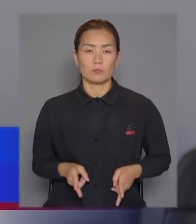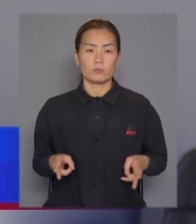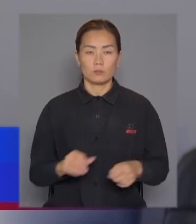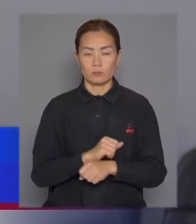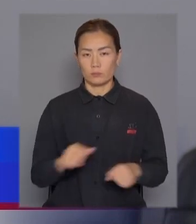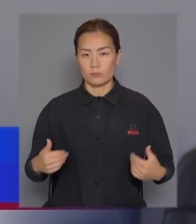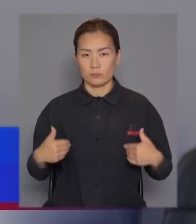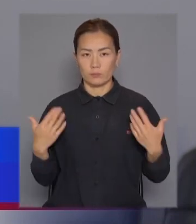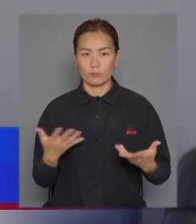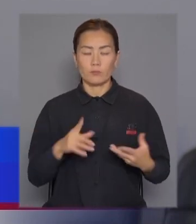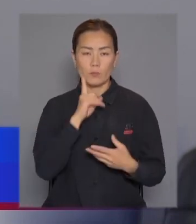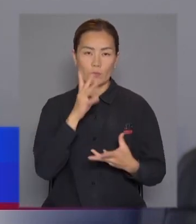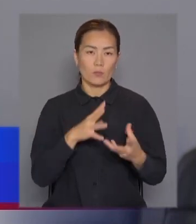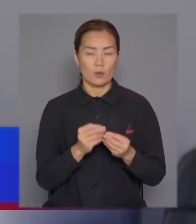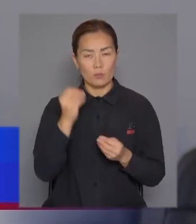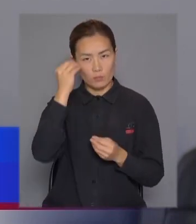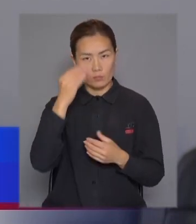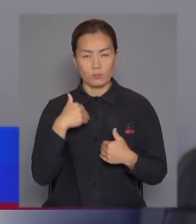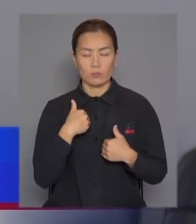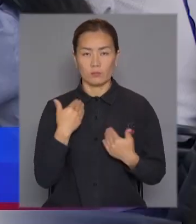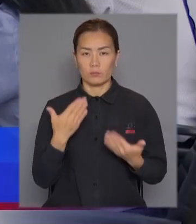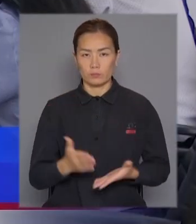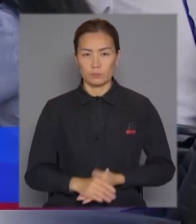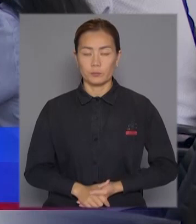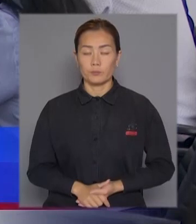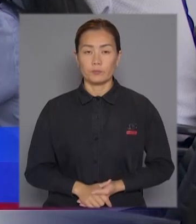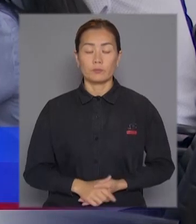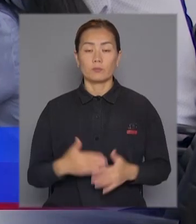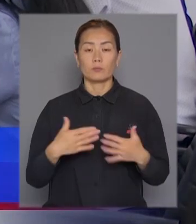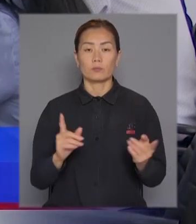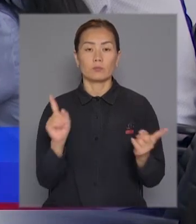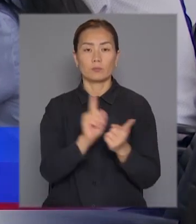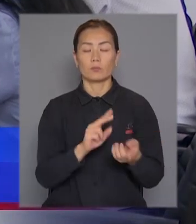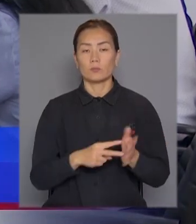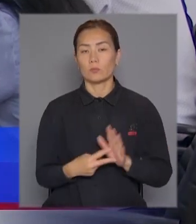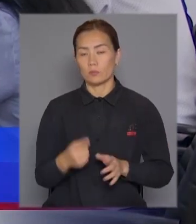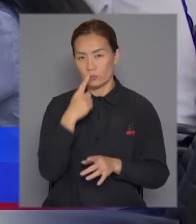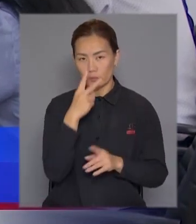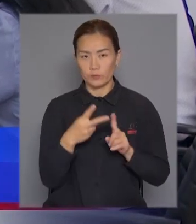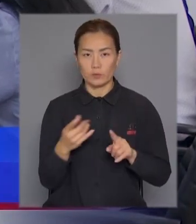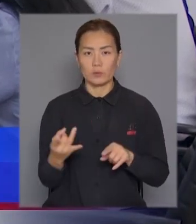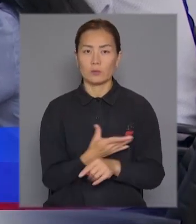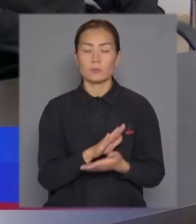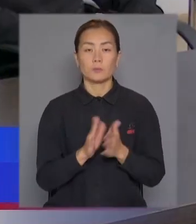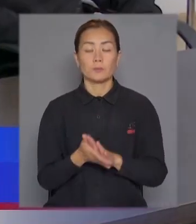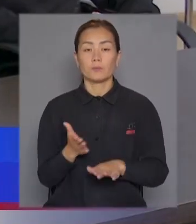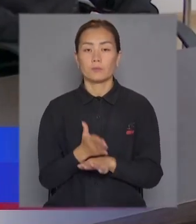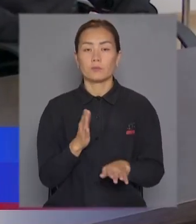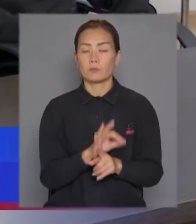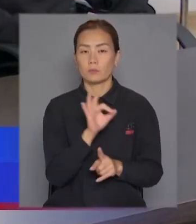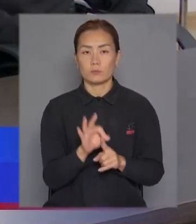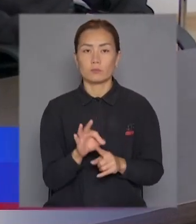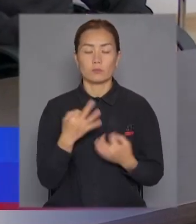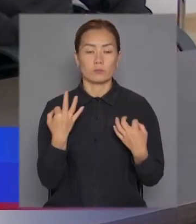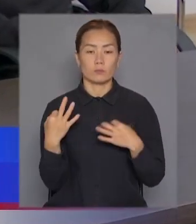жасамауға тілейміз ғой енді. Қақпа алдындағы кездесу жобасы биыл 2-ші рет өтіп отыр. Жобаның мақсаты